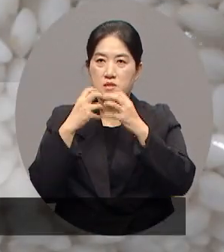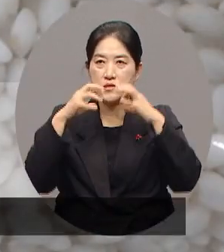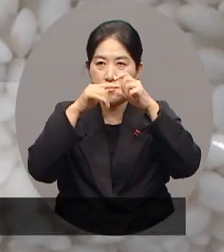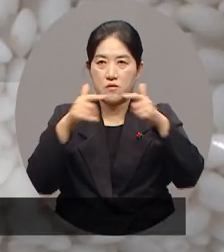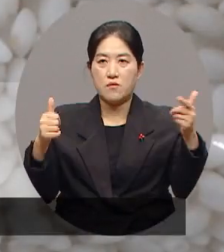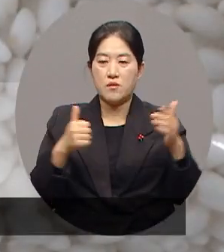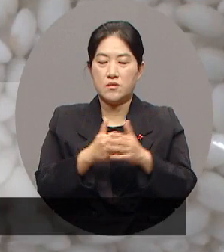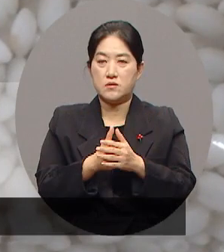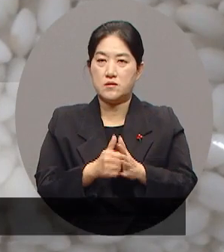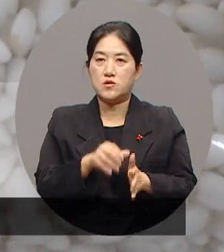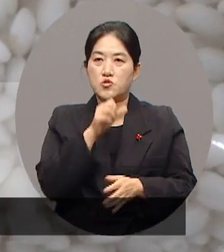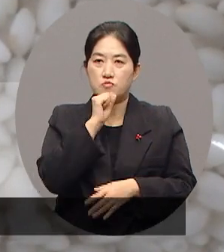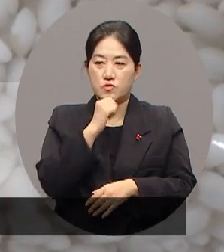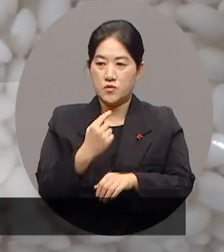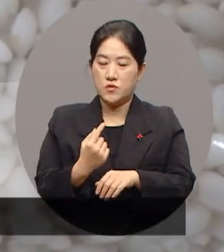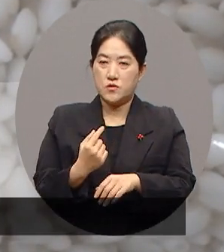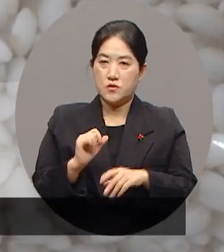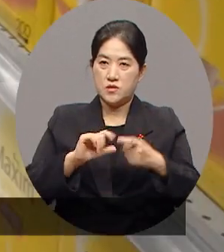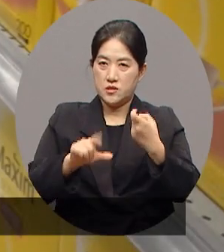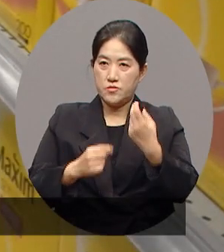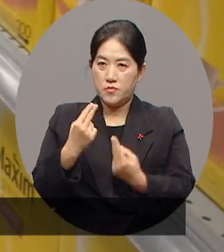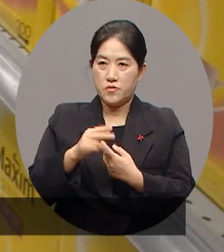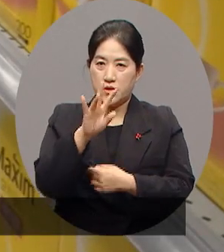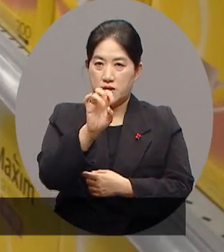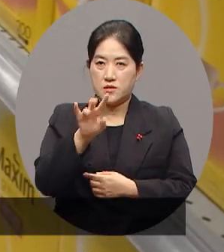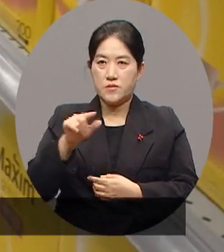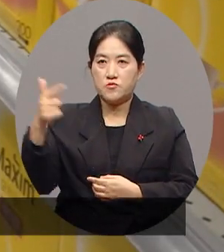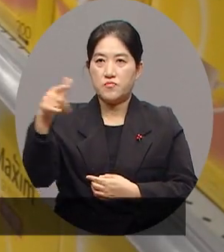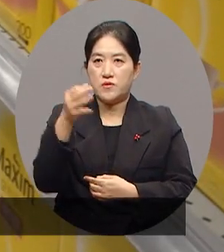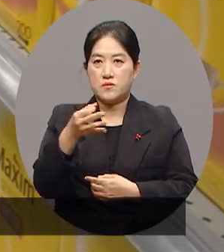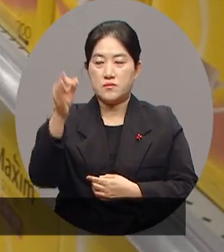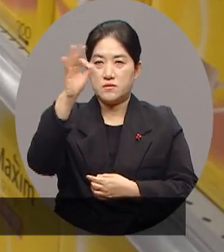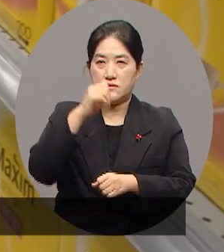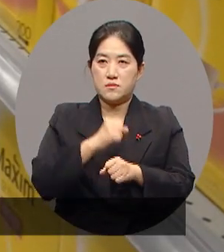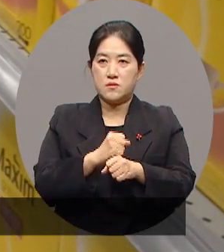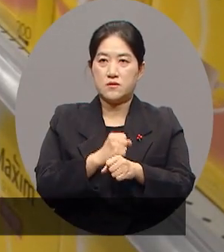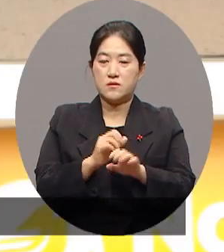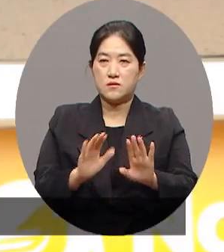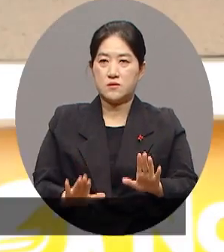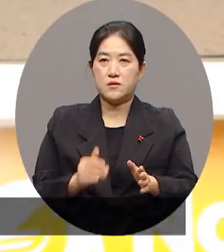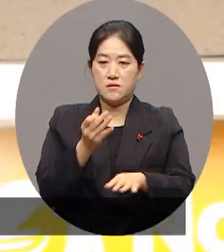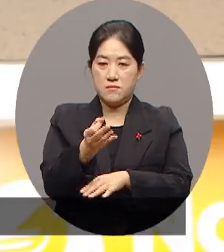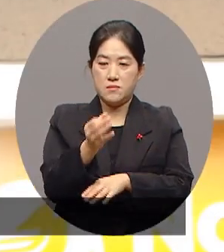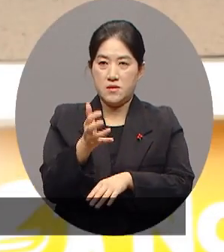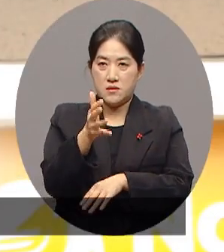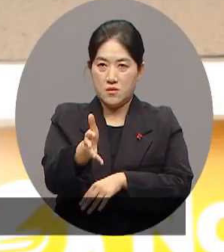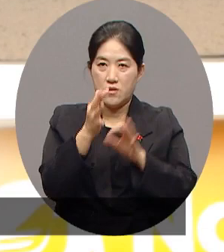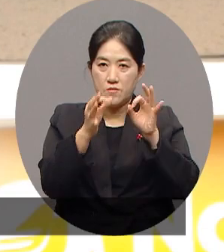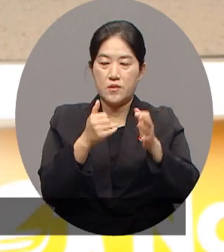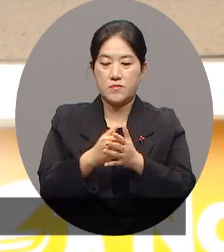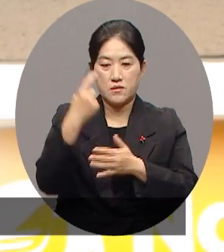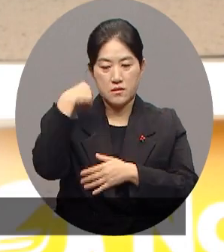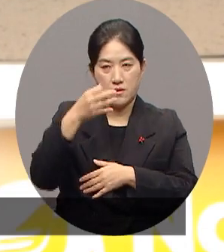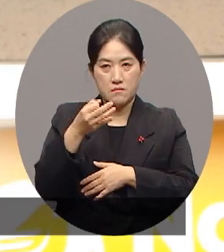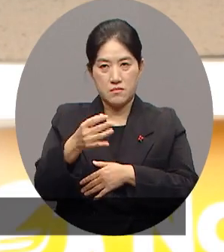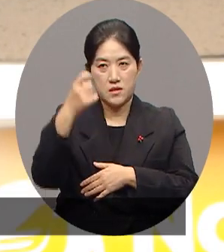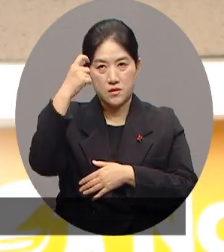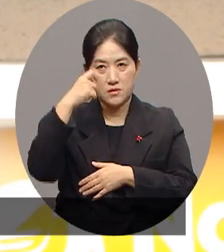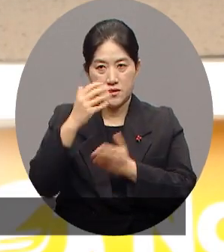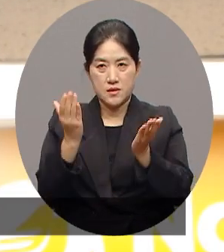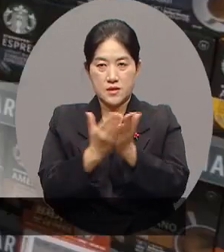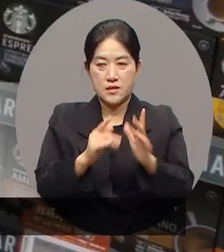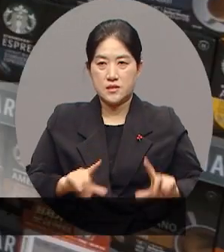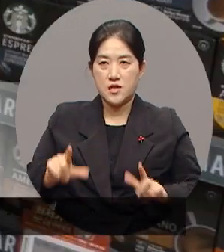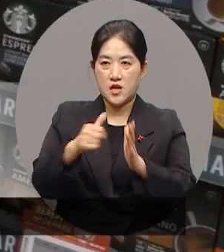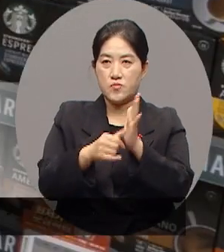지수는 지난달보다 24.6% 뛰었습니다. 자주 구매하는 품목 위주로 구성돼 체감 물가에 가까운 생활